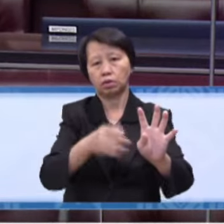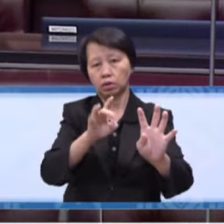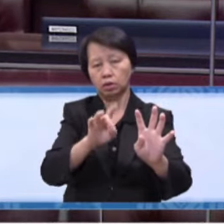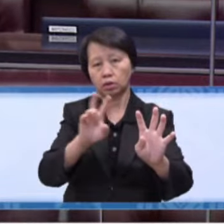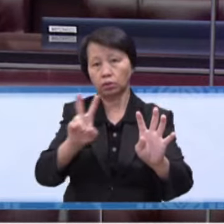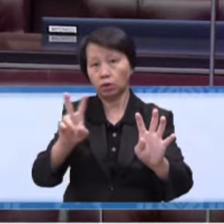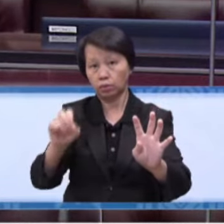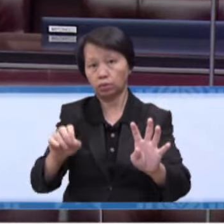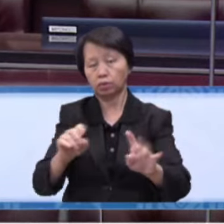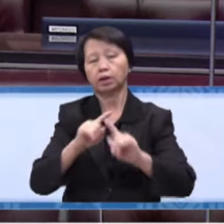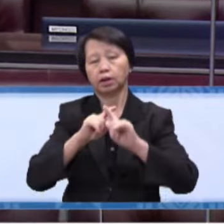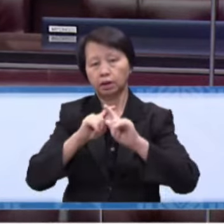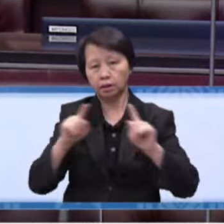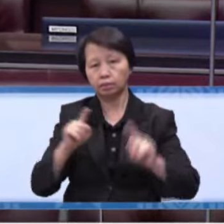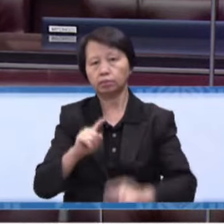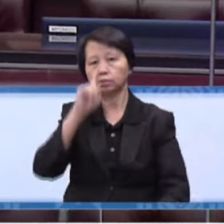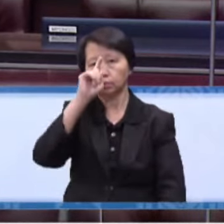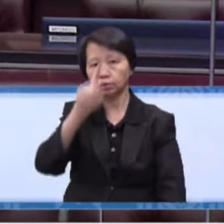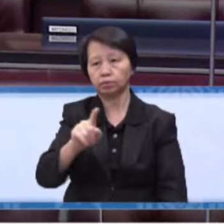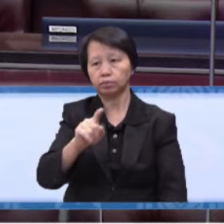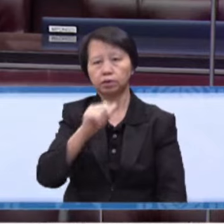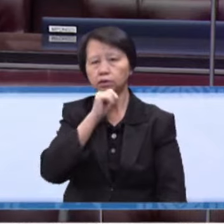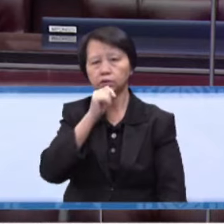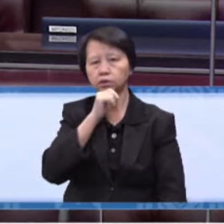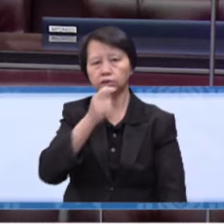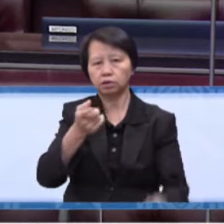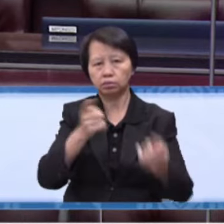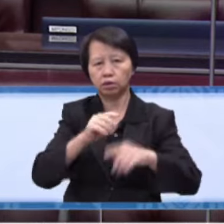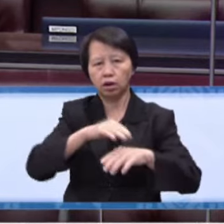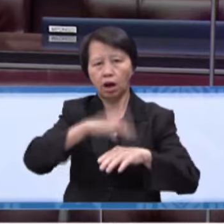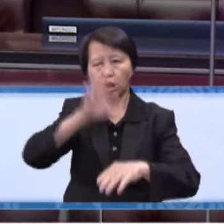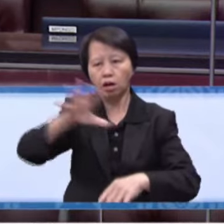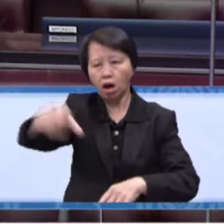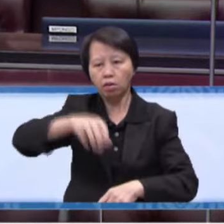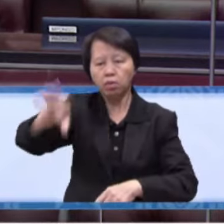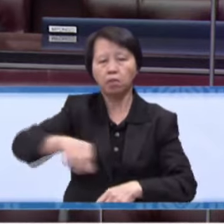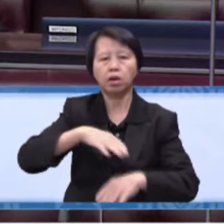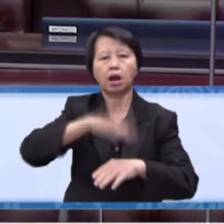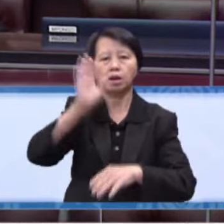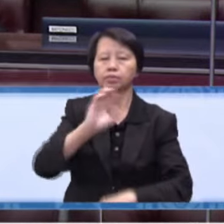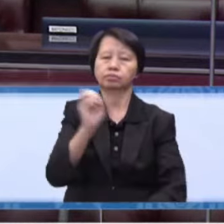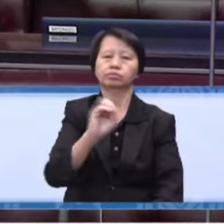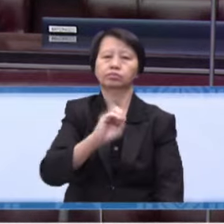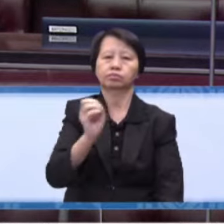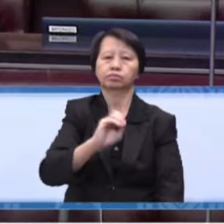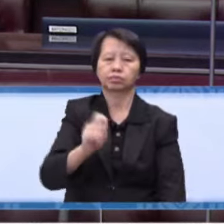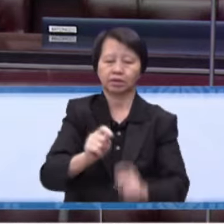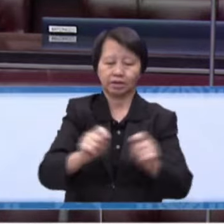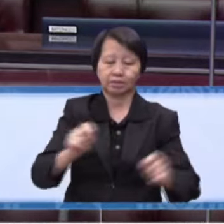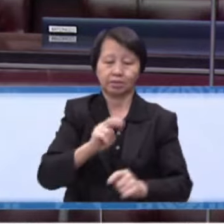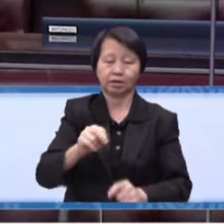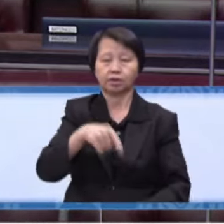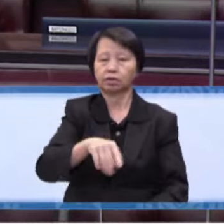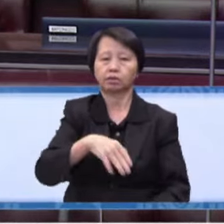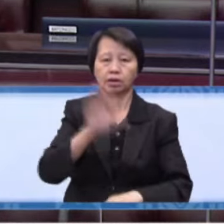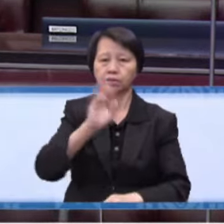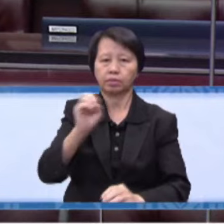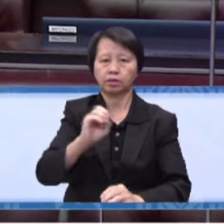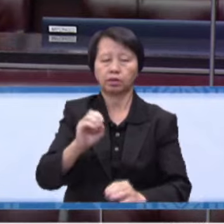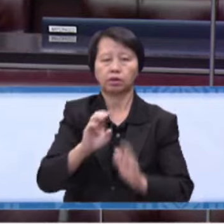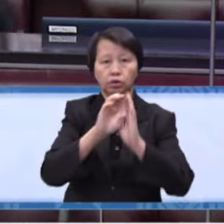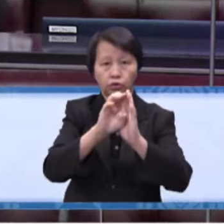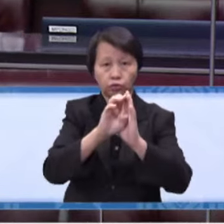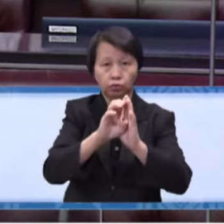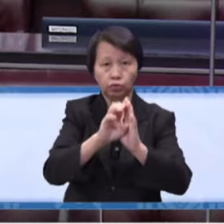namun sebenarnya tidak berlaku lebihan pengambilan Praja perbuatan tempatan misalnya